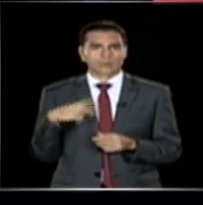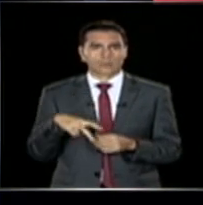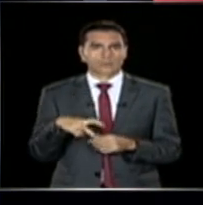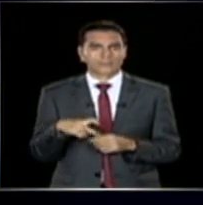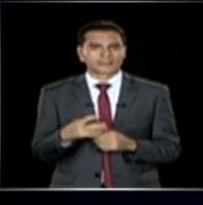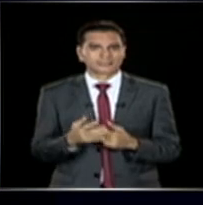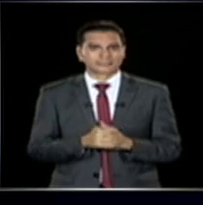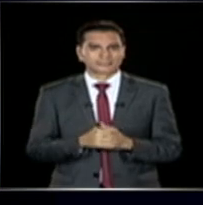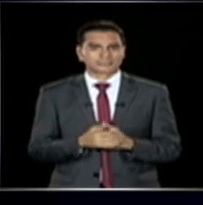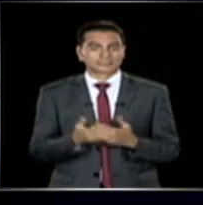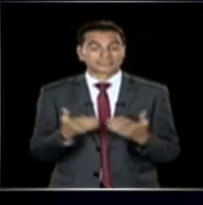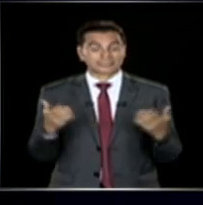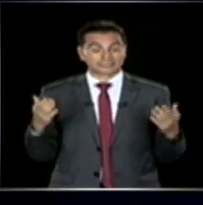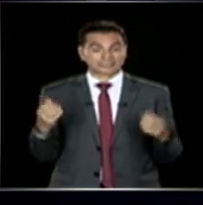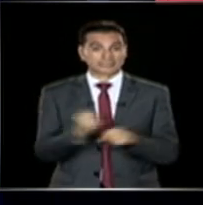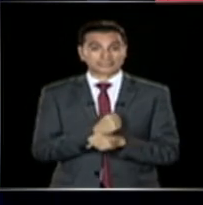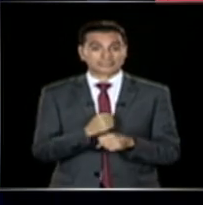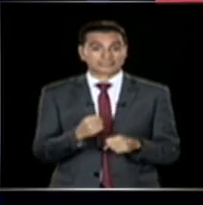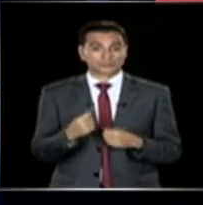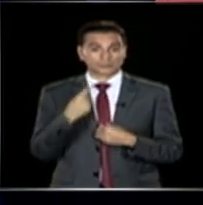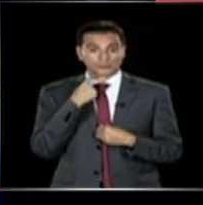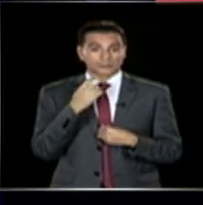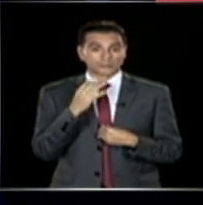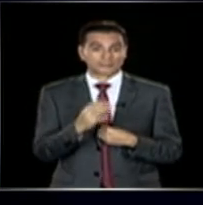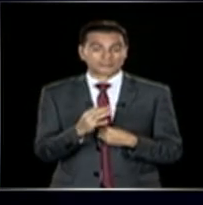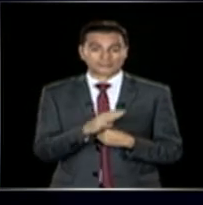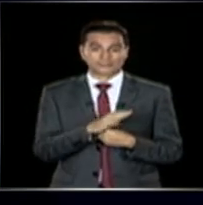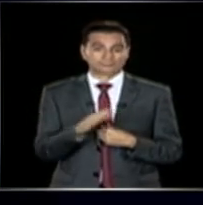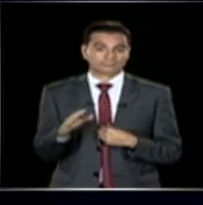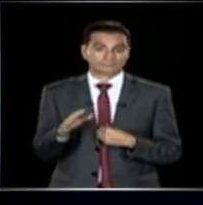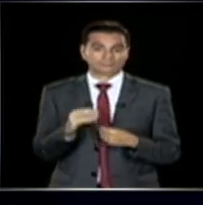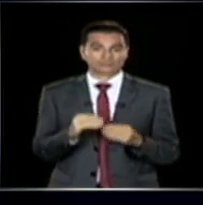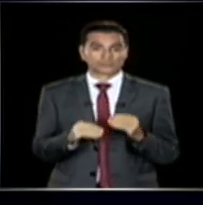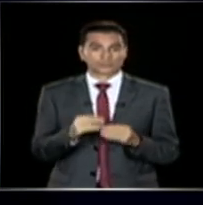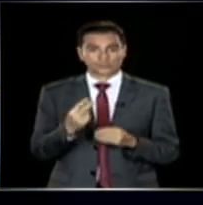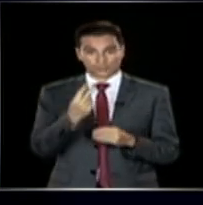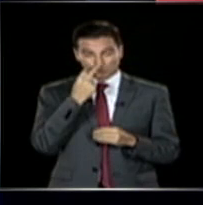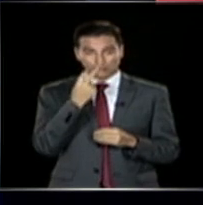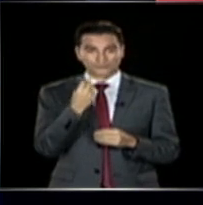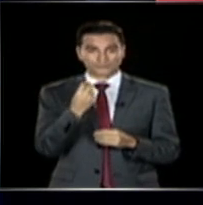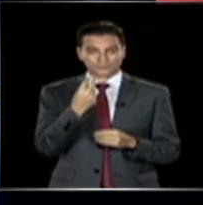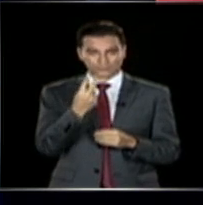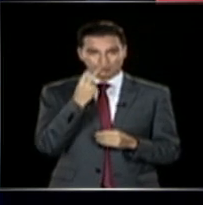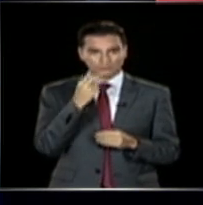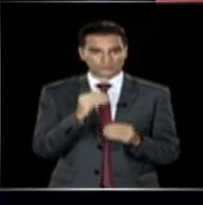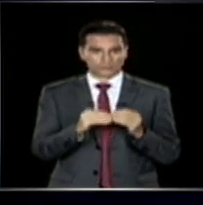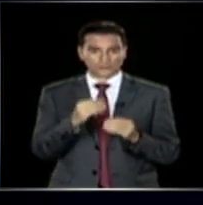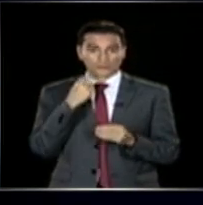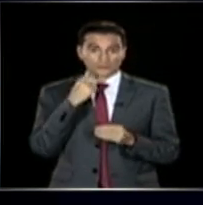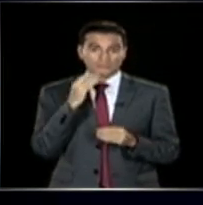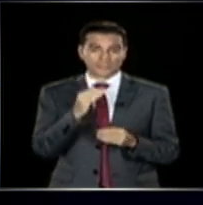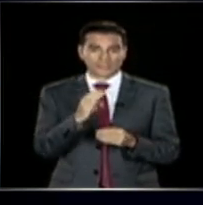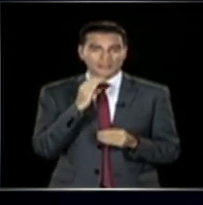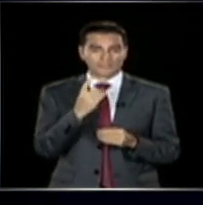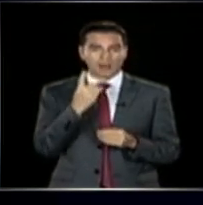184. يا دكتور. 200. خلاص يا دكتور، بصلي يا دكتور، بصلي خلاص، انا خدت